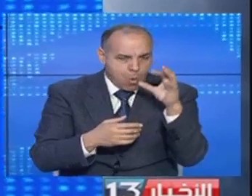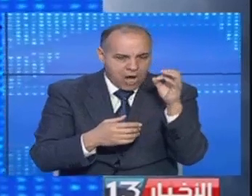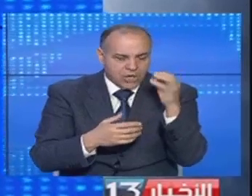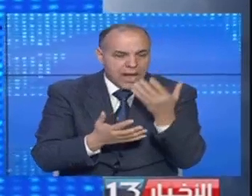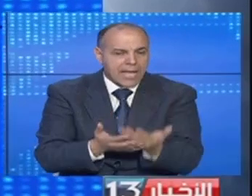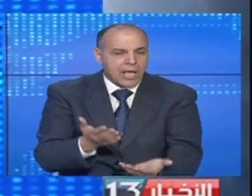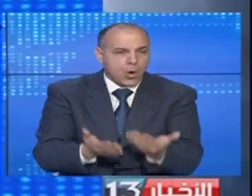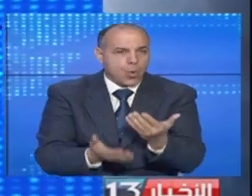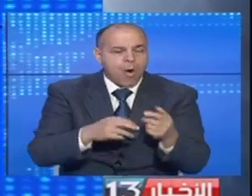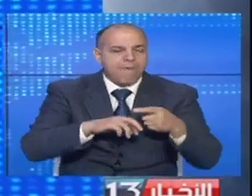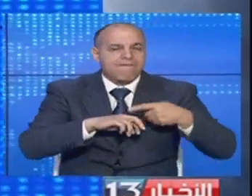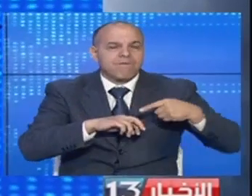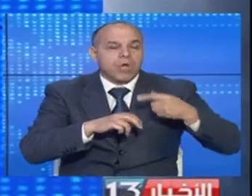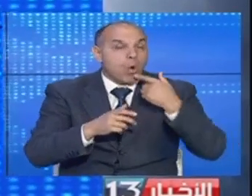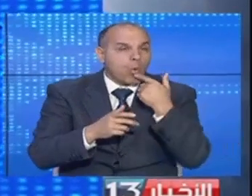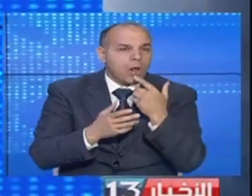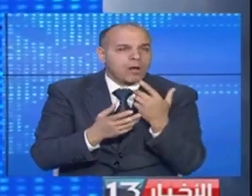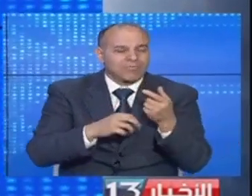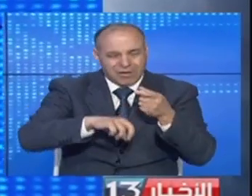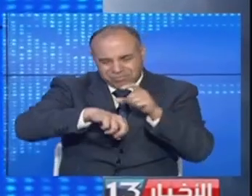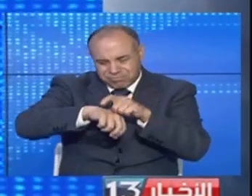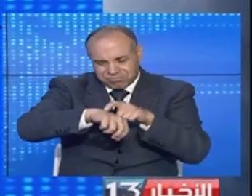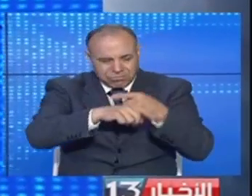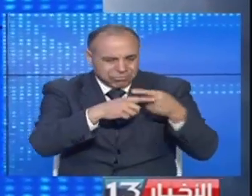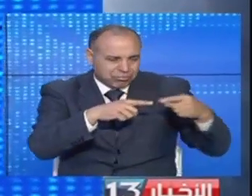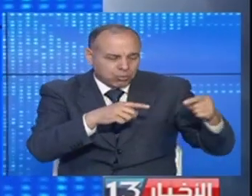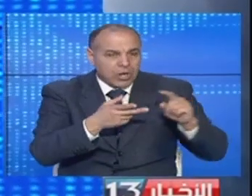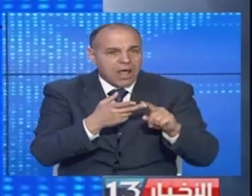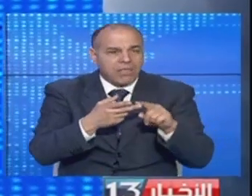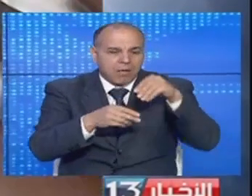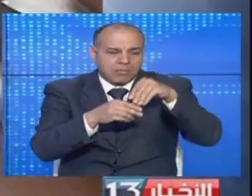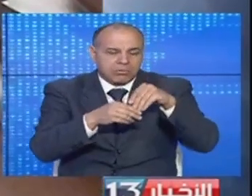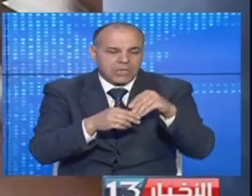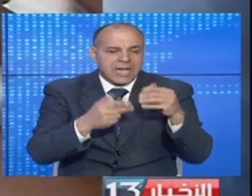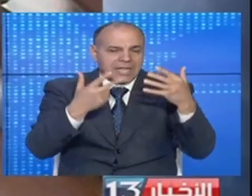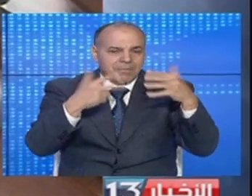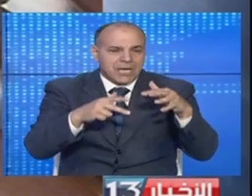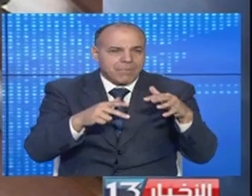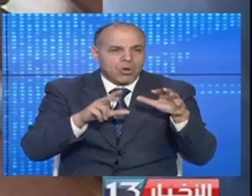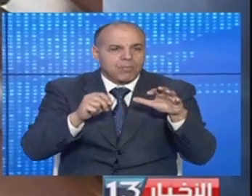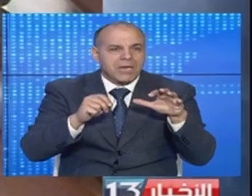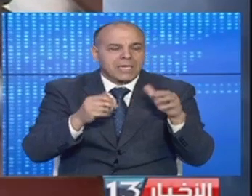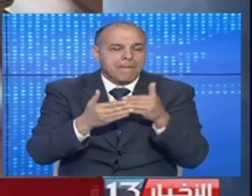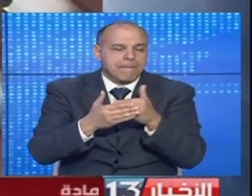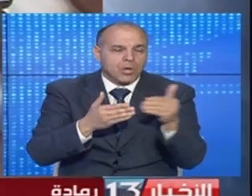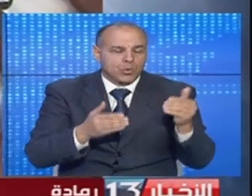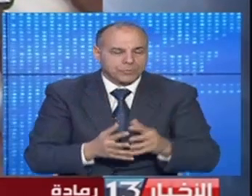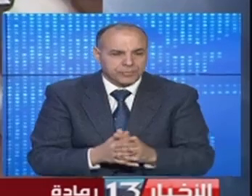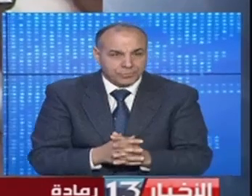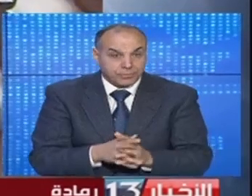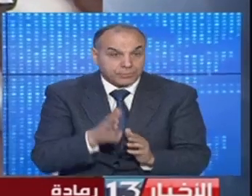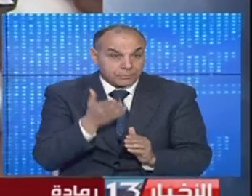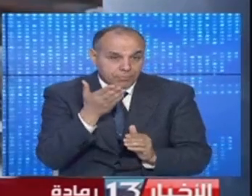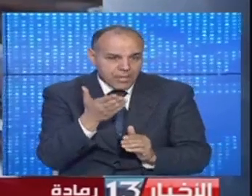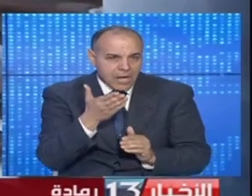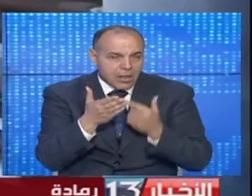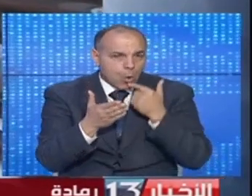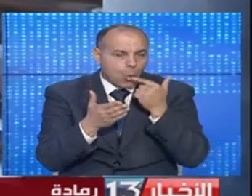كيلوغرام من الفضه في شكل مصوغ مختلف الانواع بقيمه ثمانمائه وثمانين الف دينار وذلك